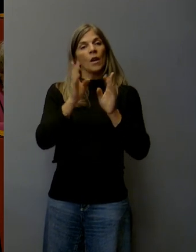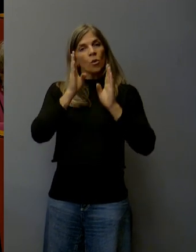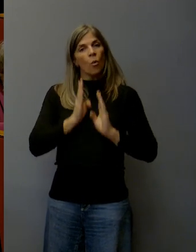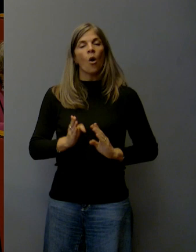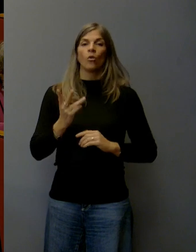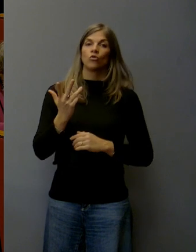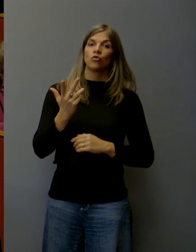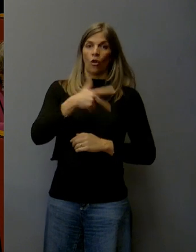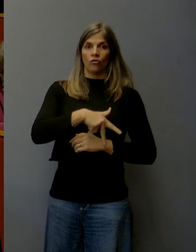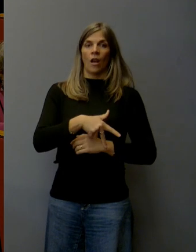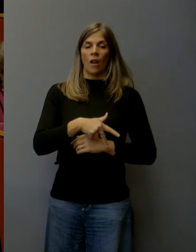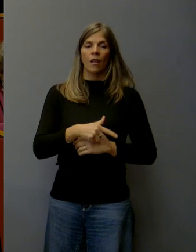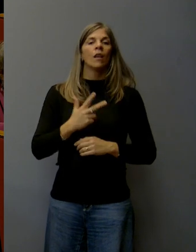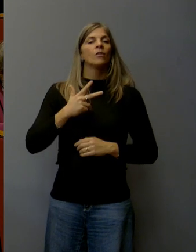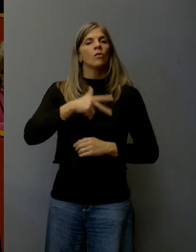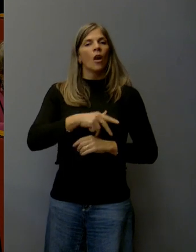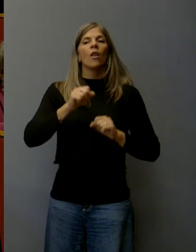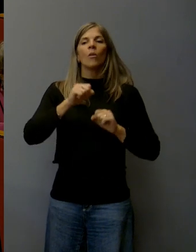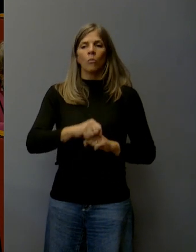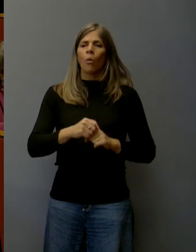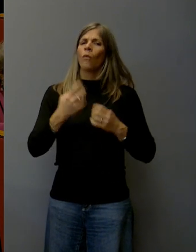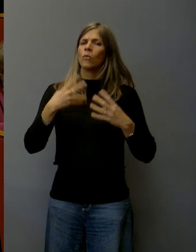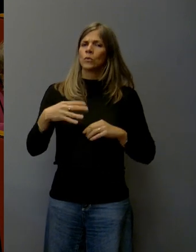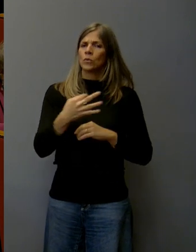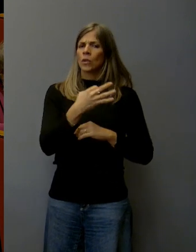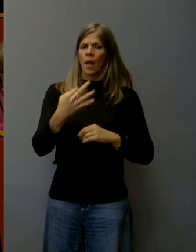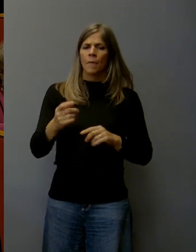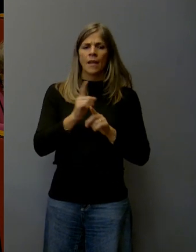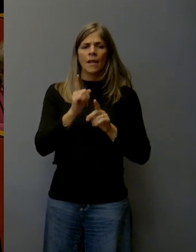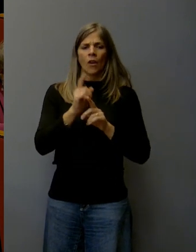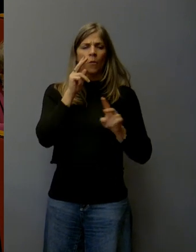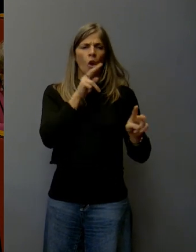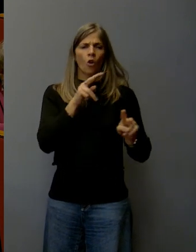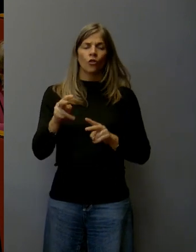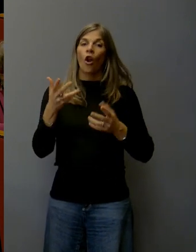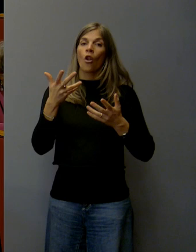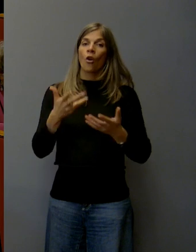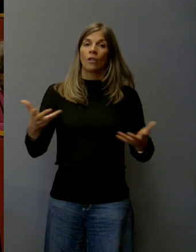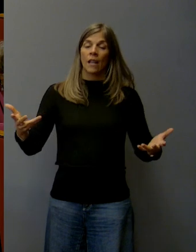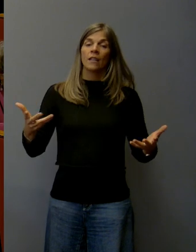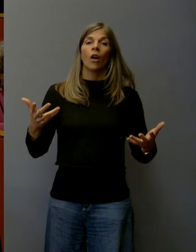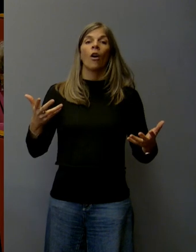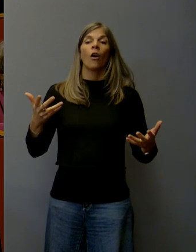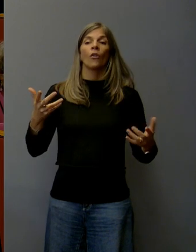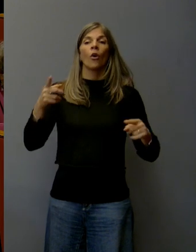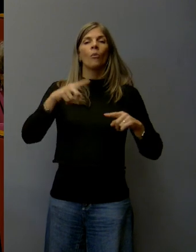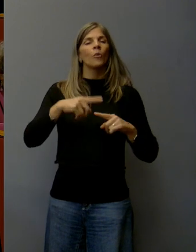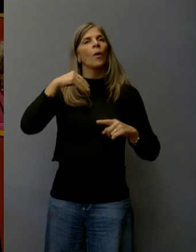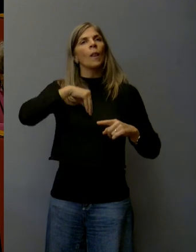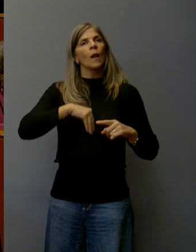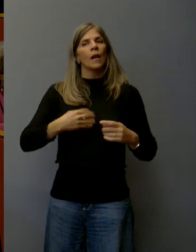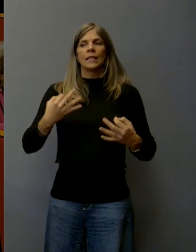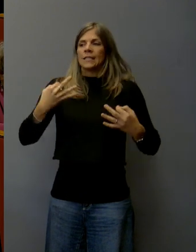benissimo funzionare da presidio per i territori e innalzare il senso di sicurezza